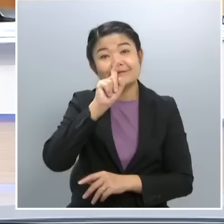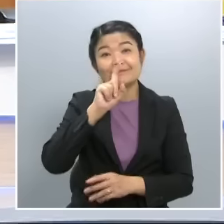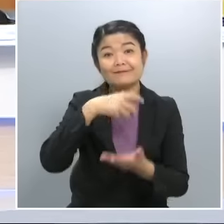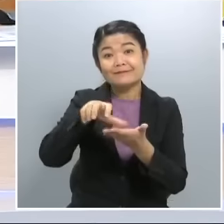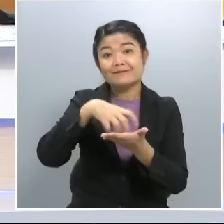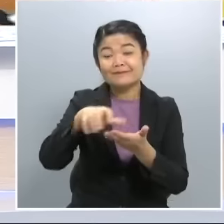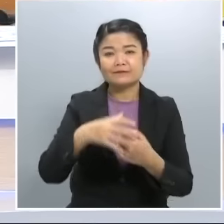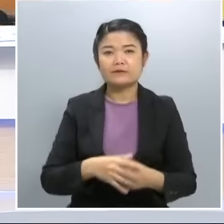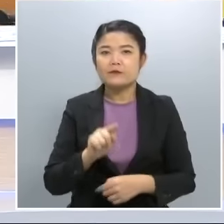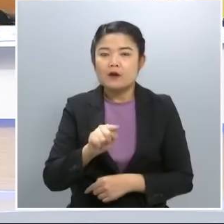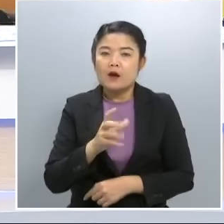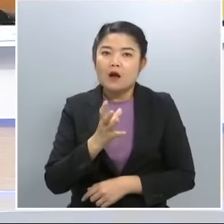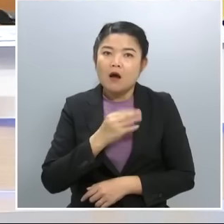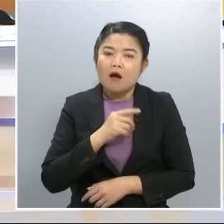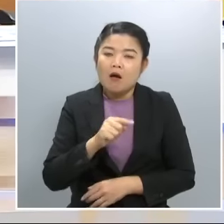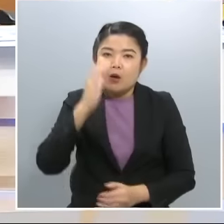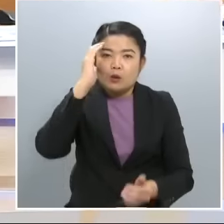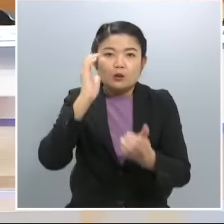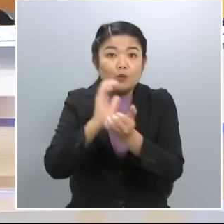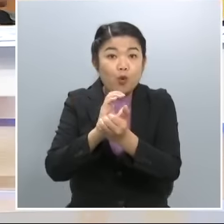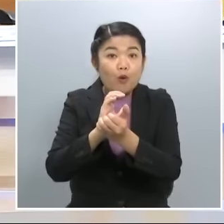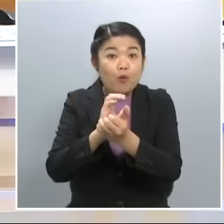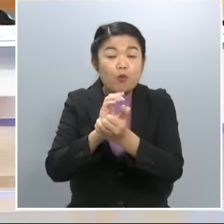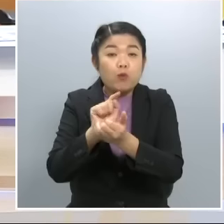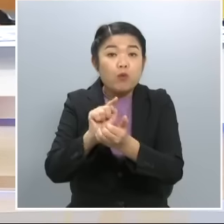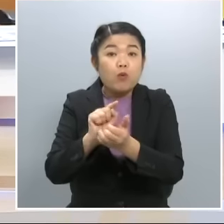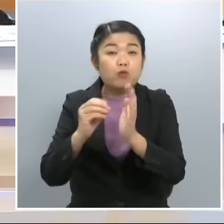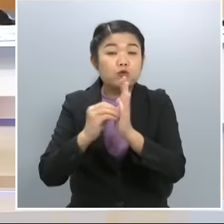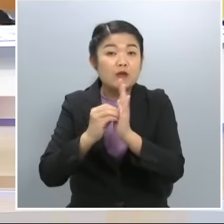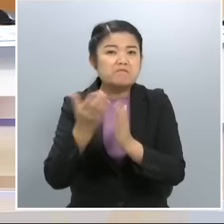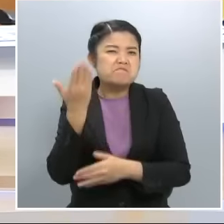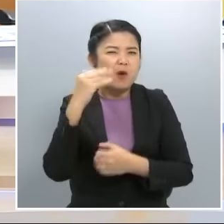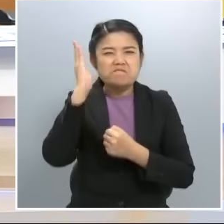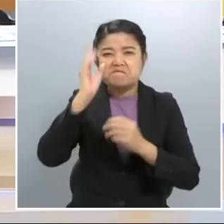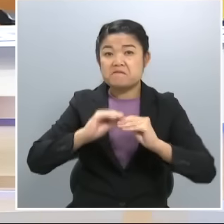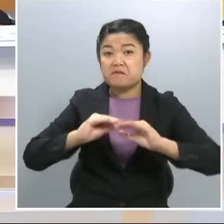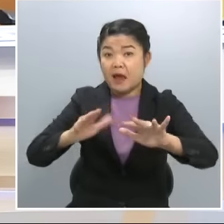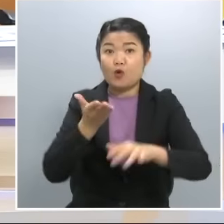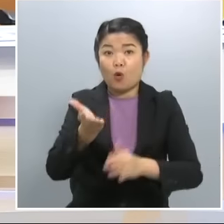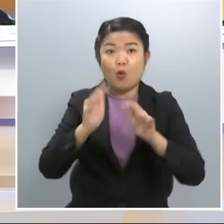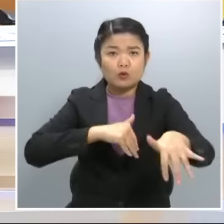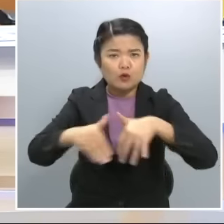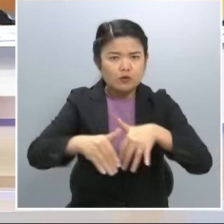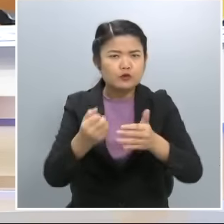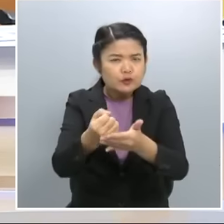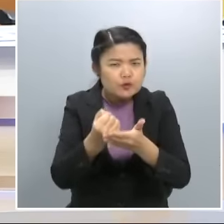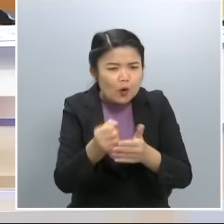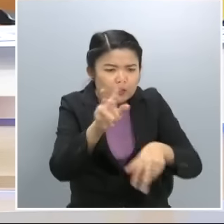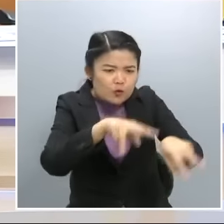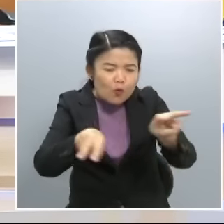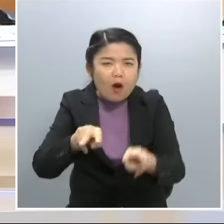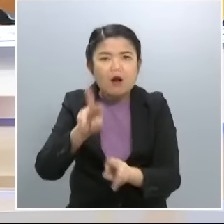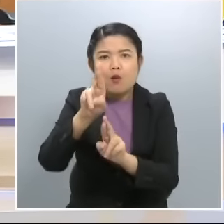คดีอุกฉกรรจ์ตำรวจนครบาลเมื่อวานนี้แถลงนะครับท่านผู้ชมและขอให้ประชาชนเป็นหูเป็นตาแต่ให้ระวัง